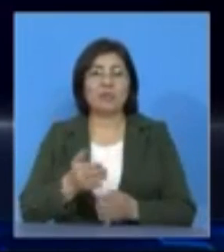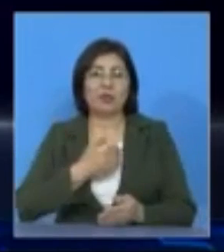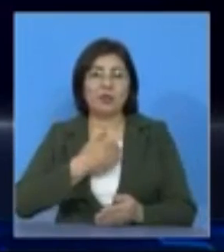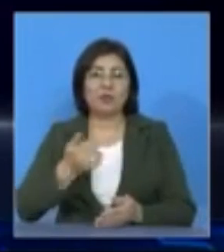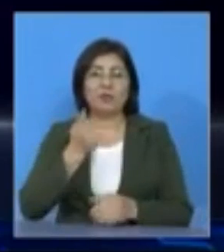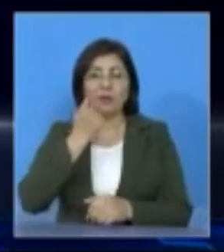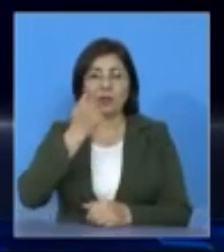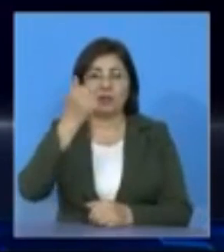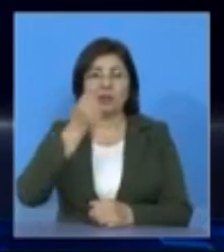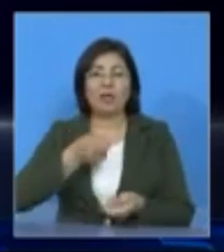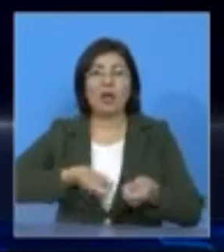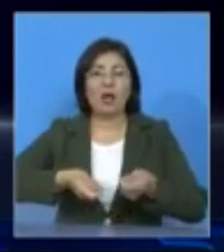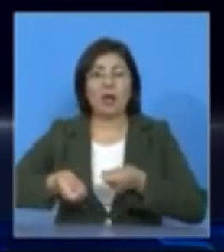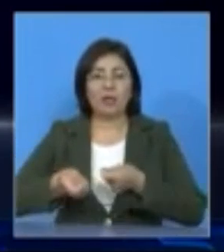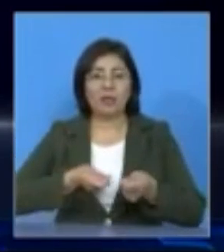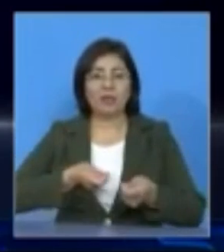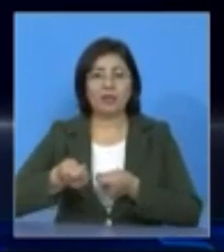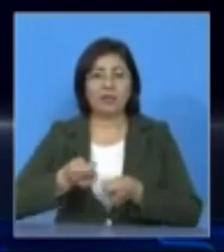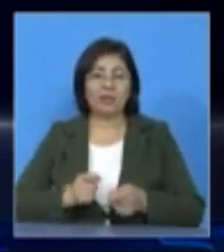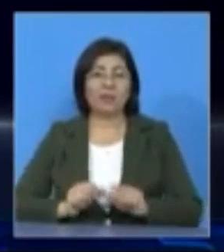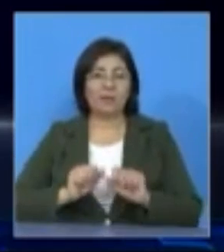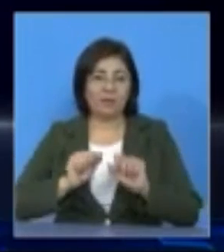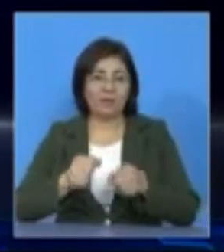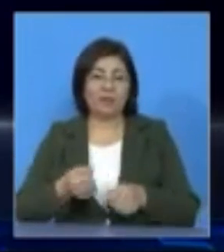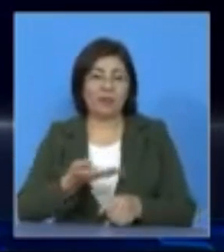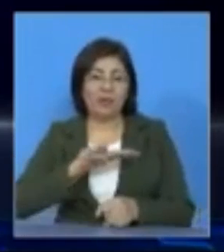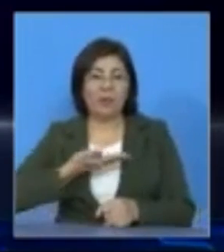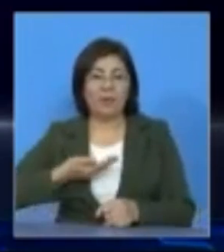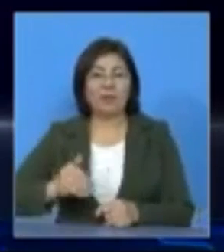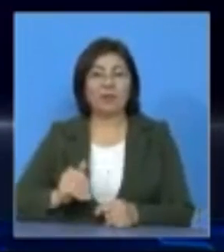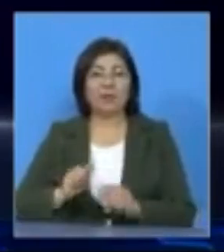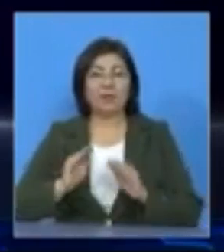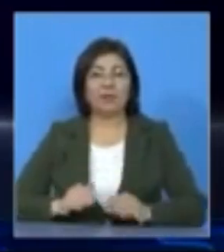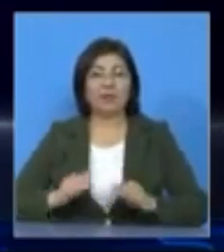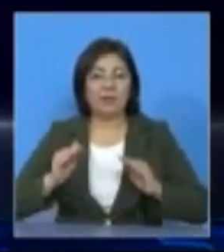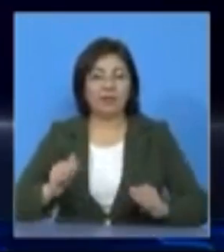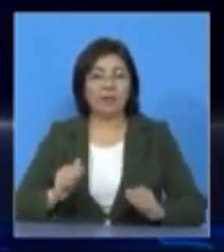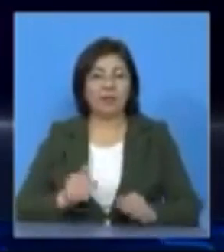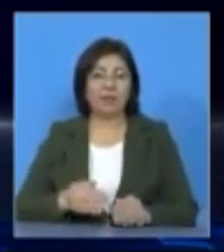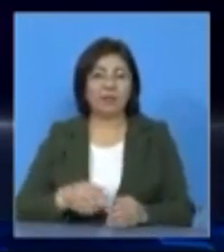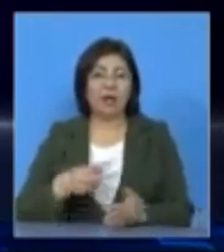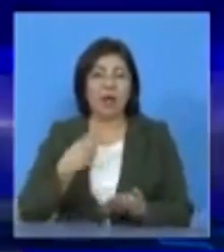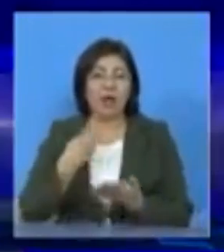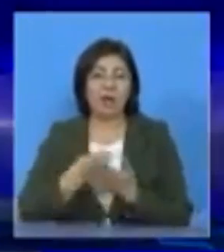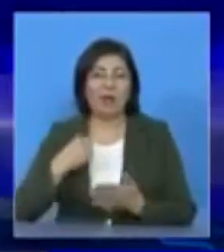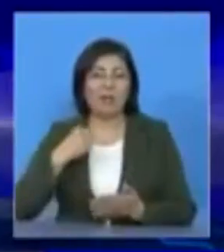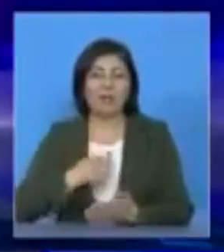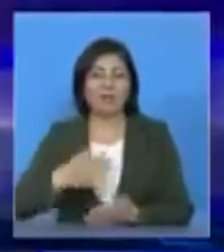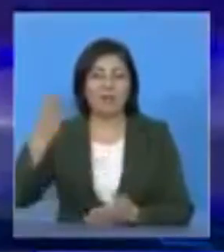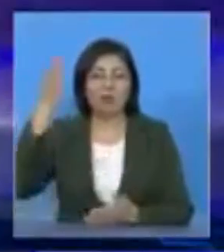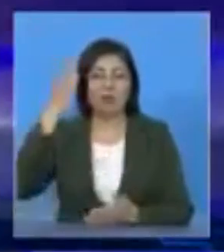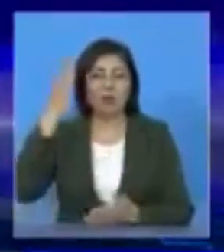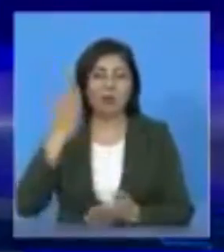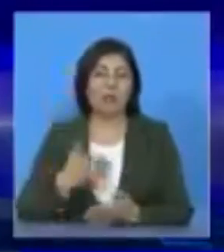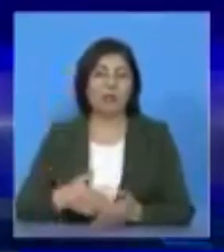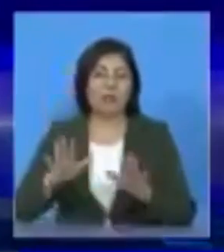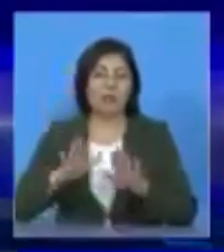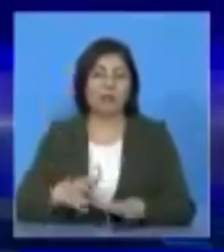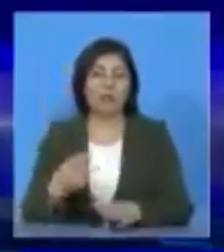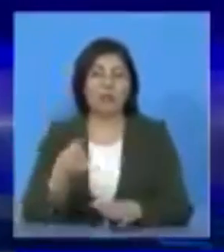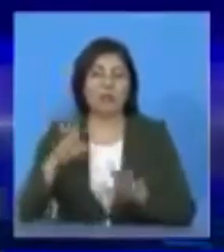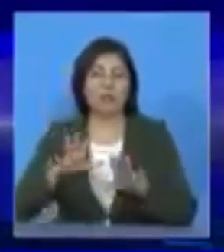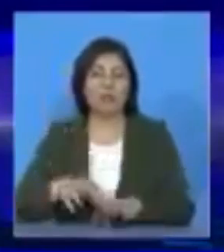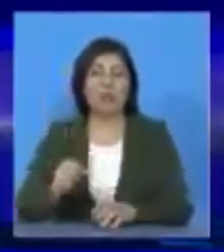выразить благодарность организаторам за предоставленный нам, молодым исполнителям, шанс проявить свой талант. Кстати, занявшая первое место